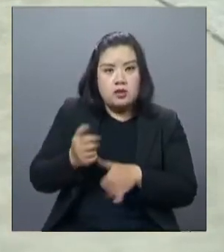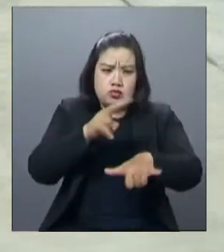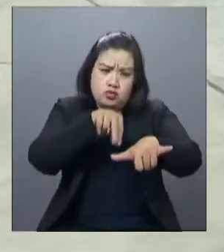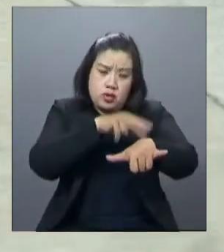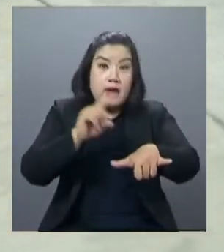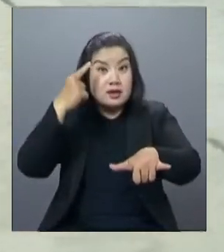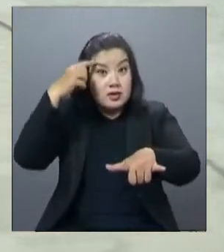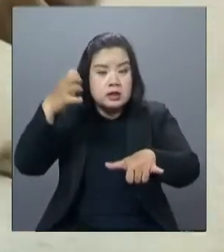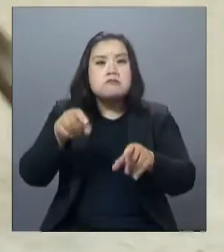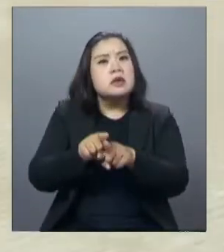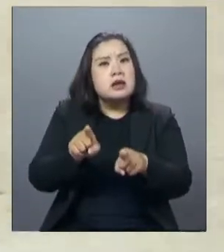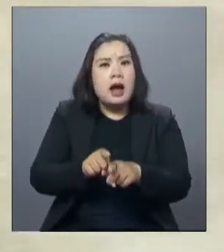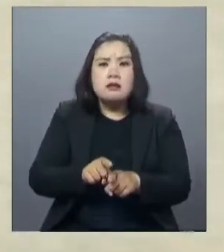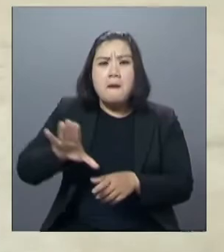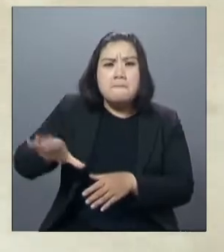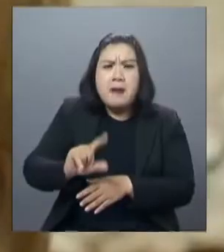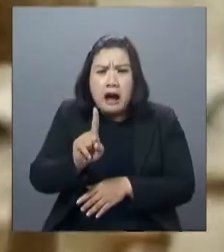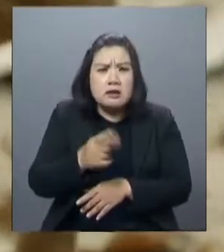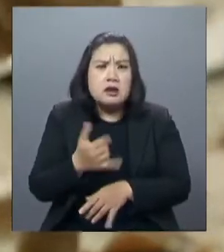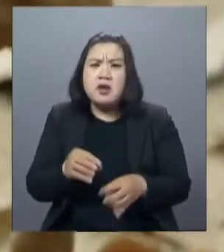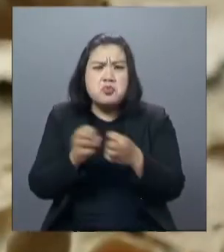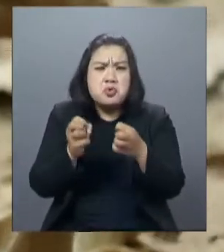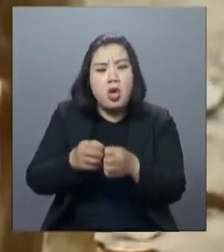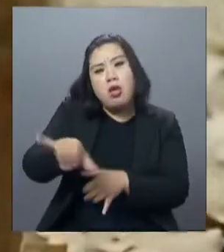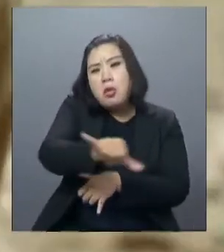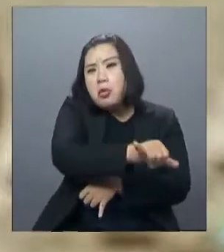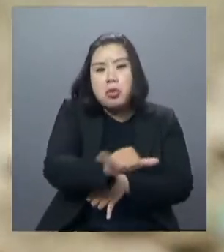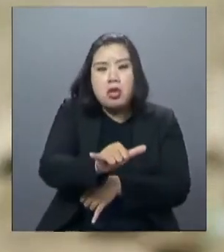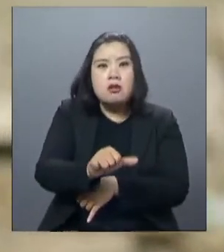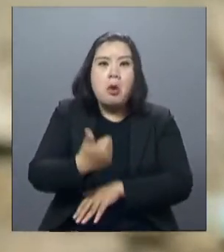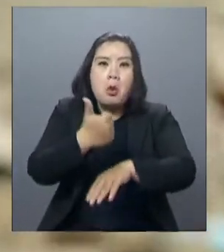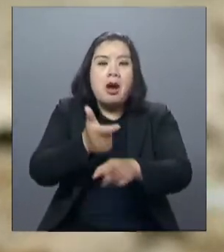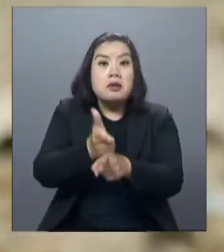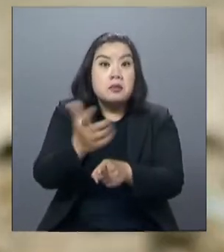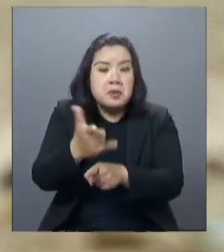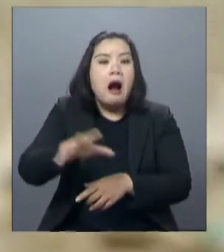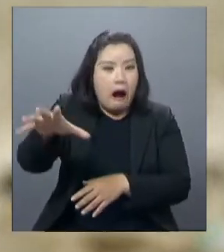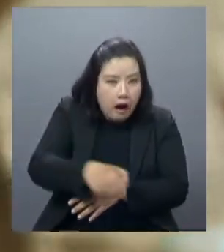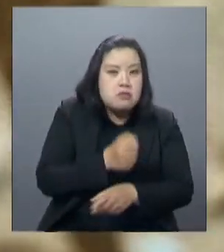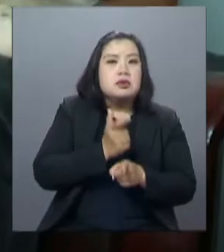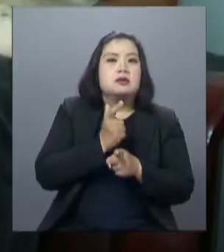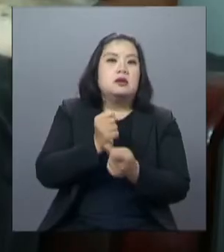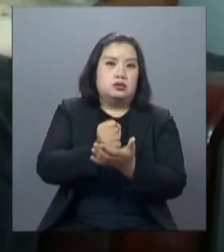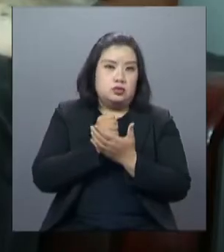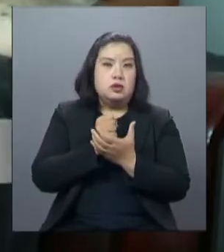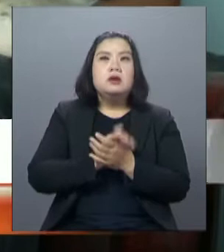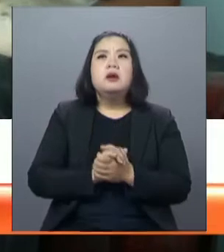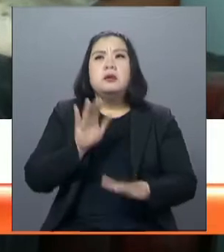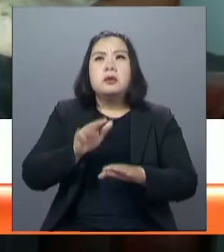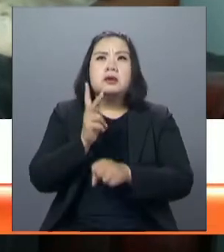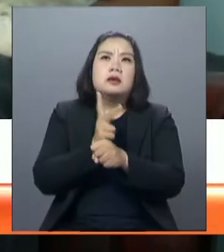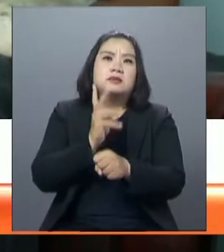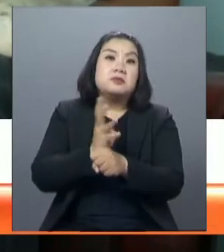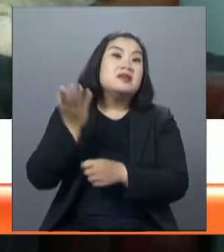ช่วยเหลือหมาจรเหมือนกัน พอดีที่ได้ช่วยเพราะเมื่อ 3-4 ปีที่แล้วเลยพี่จำได้ก็คือว่าเขาจะกลัวเ